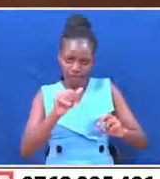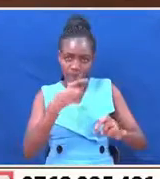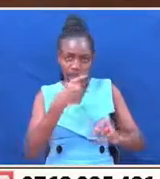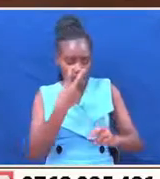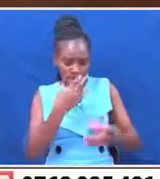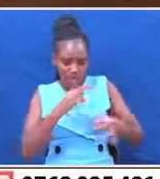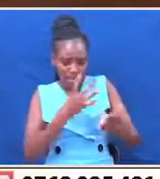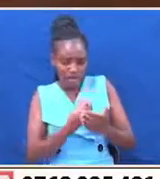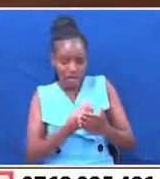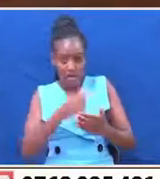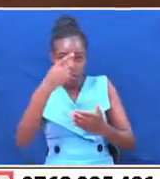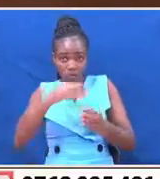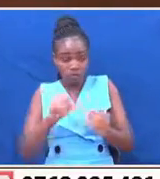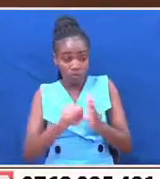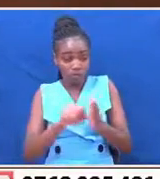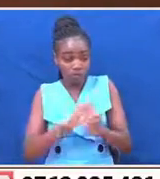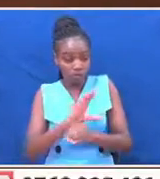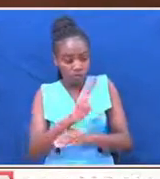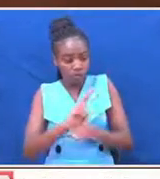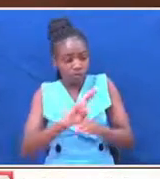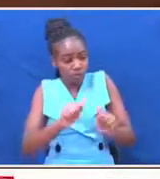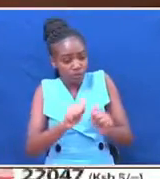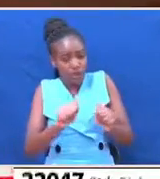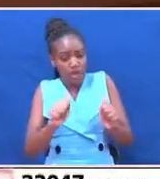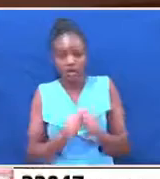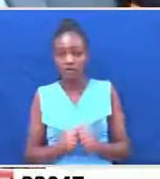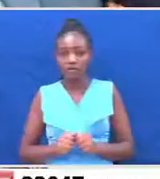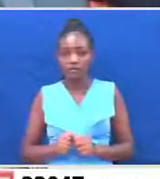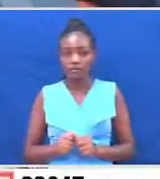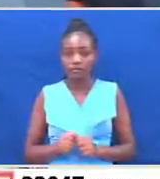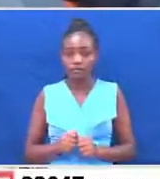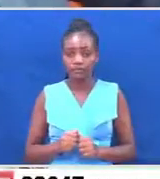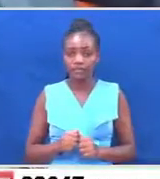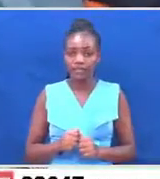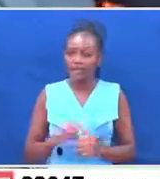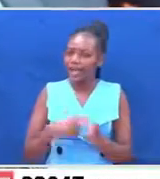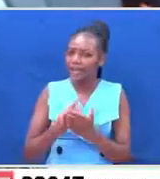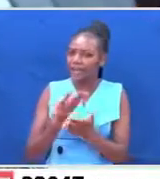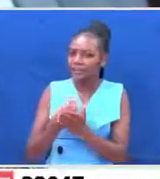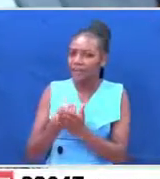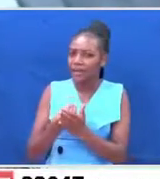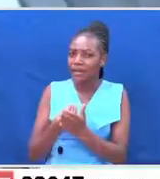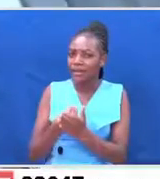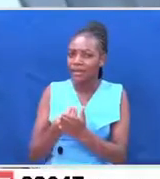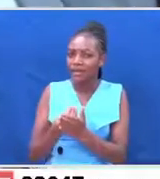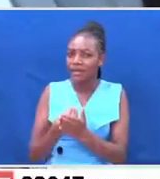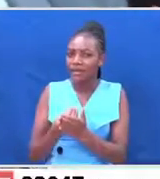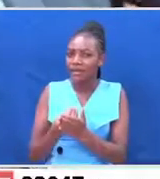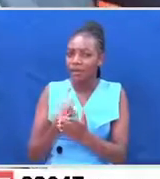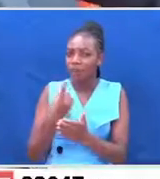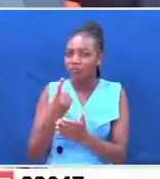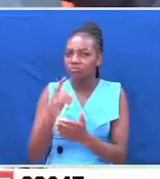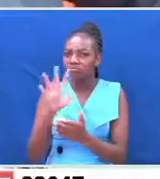fedha zilizotengewa kukabiliana na corona zilitumika ipasavyo. Okay, the value of goods that have been delivered were worth